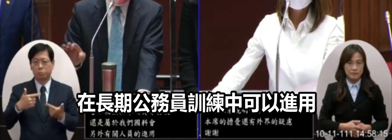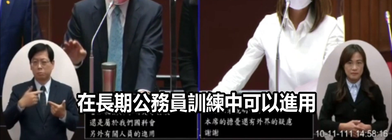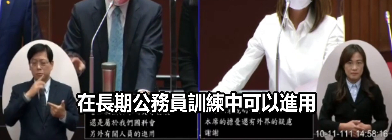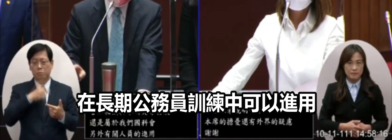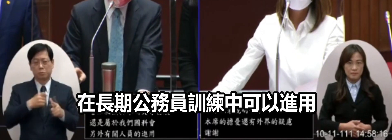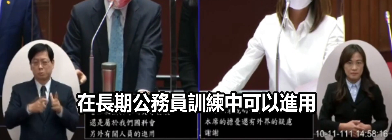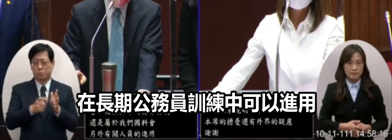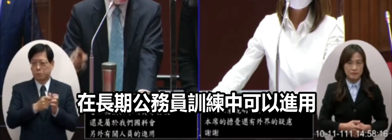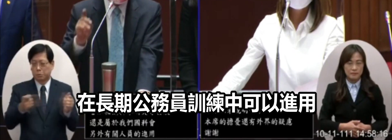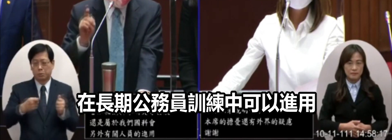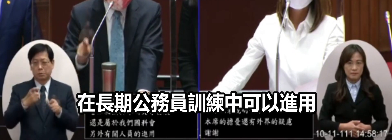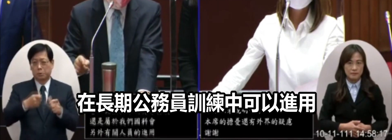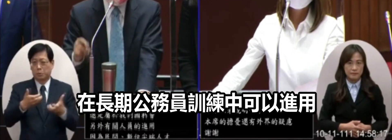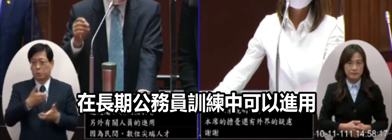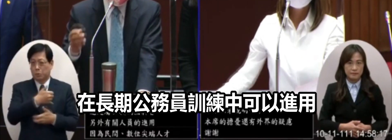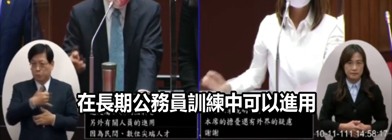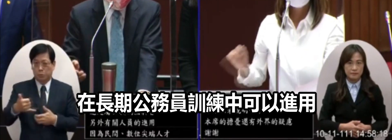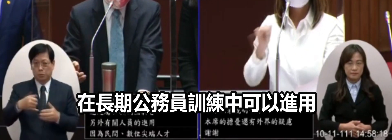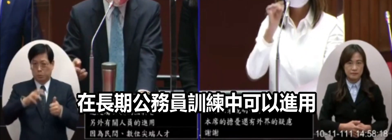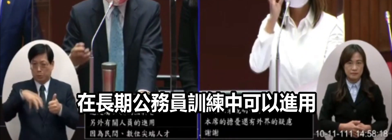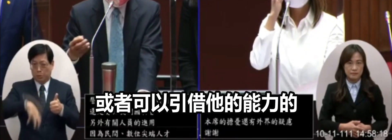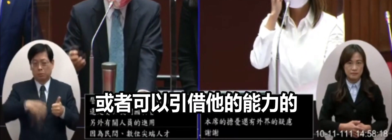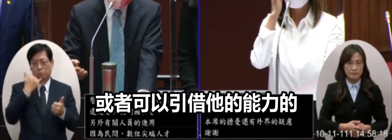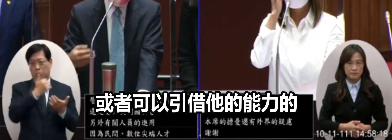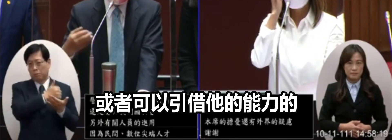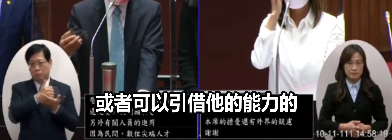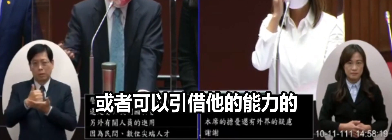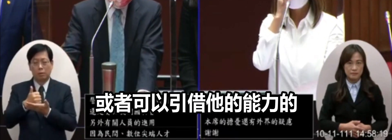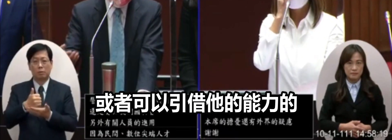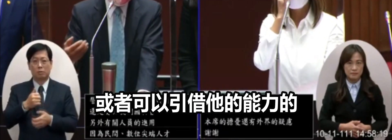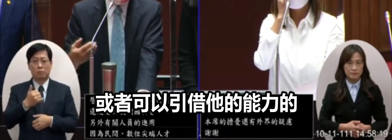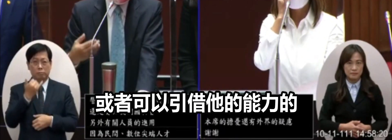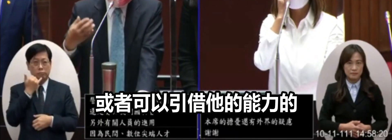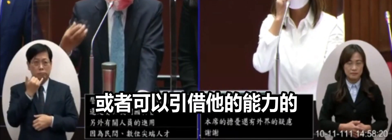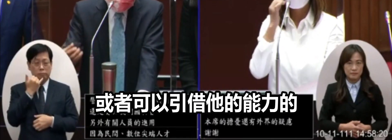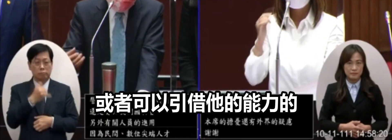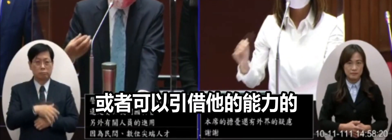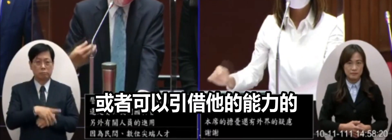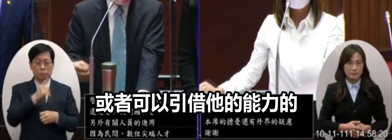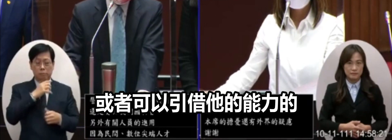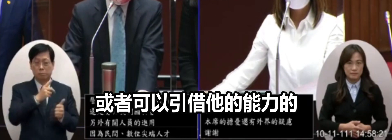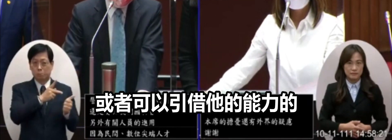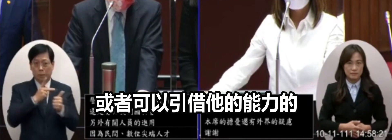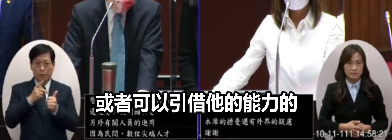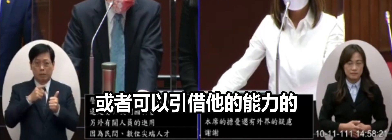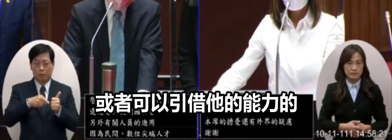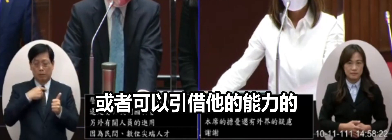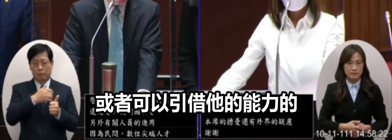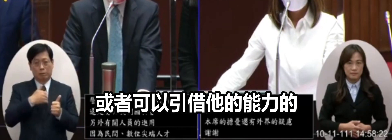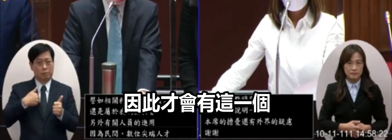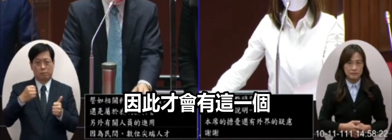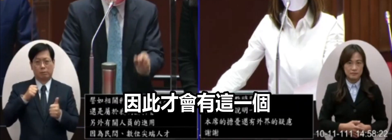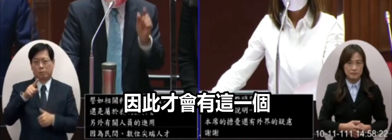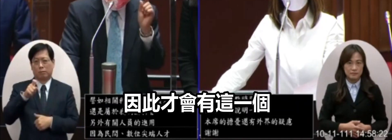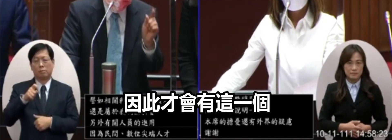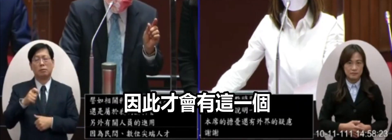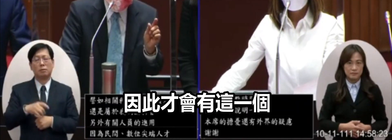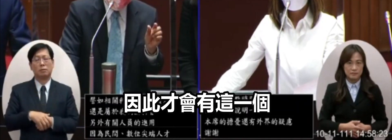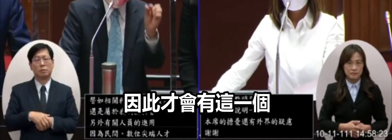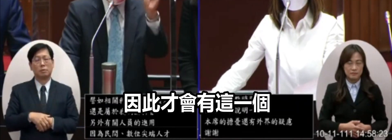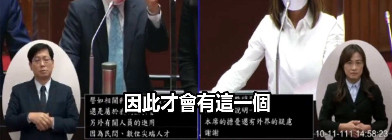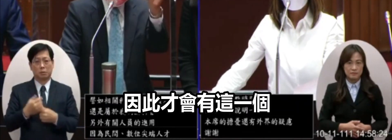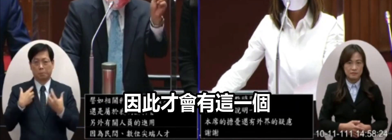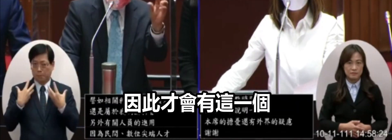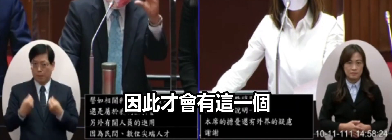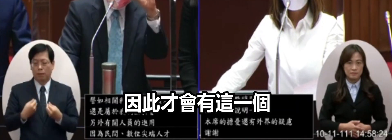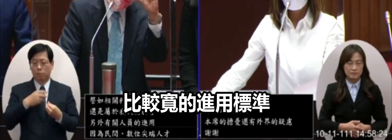公务员训练中可以禁用或者可以引借他的能力的，因此才会